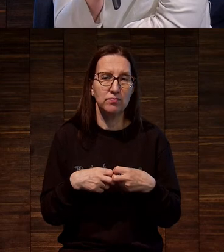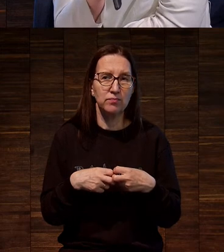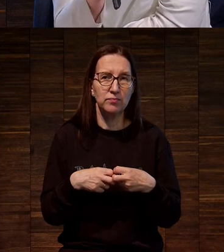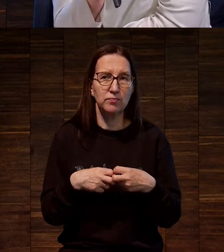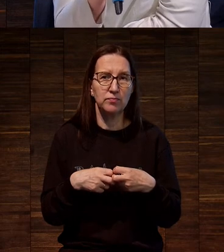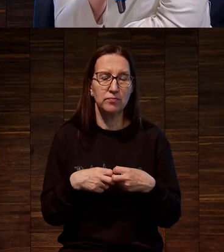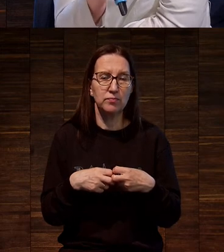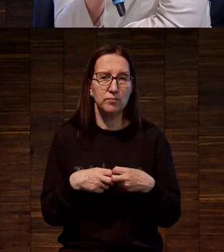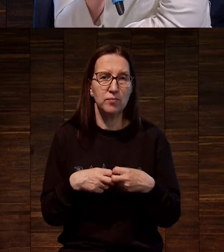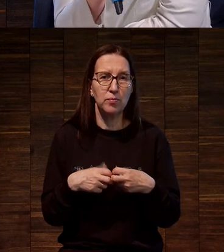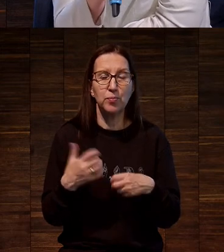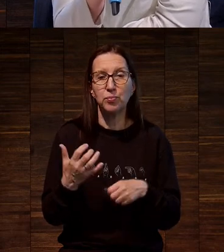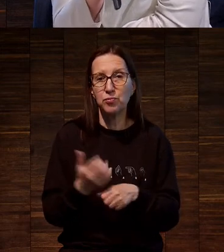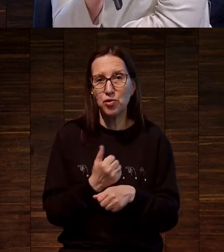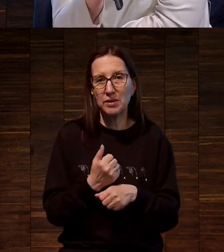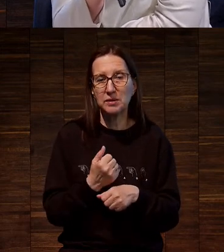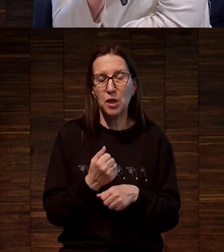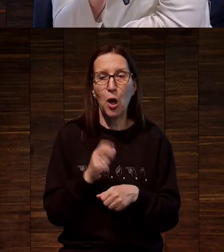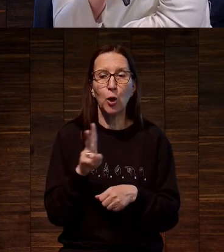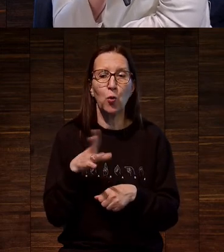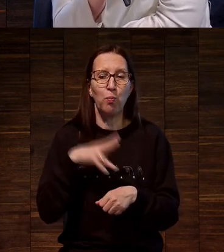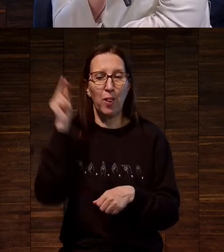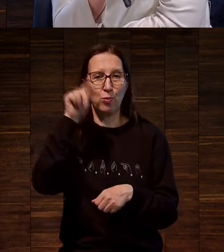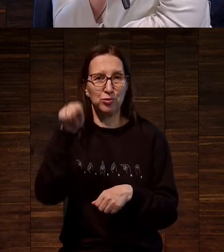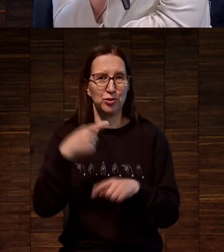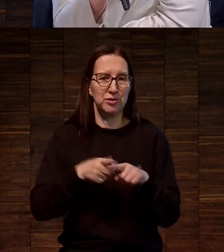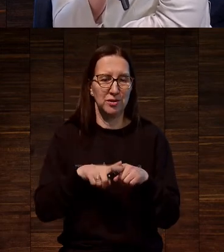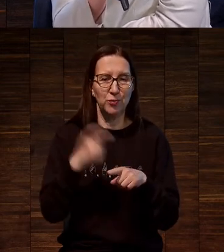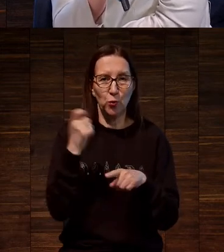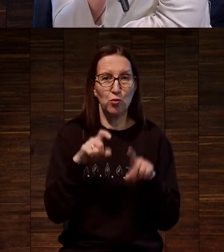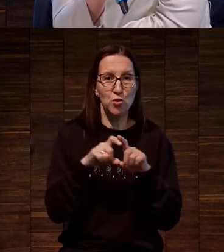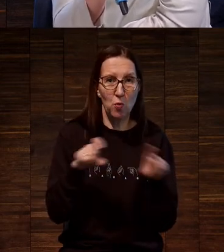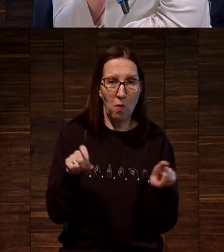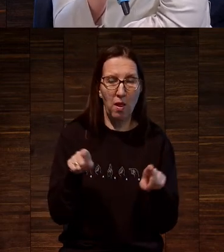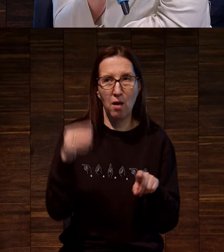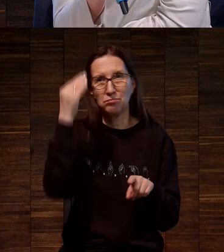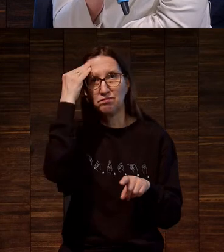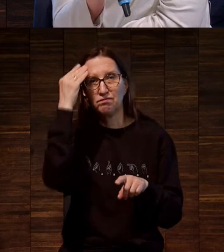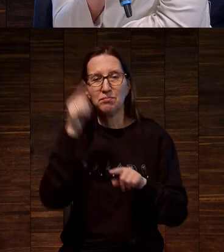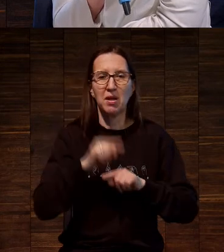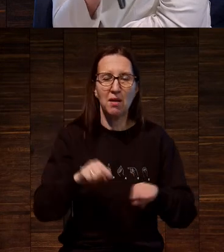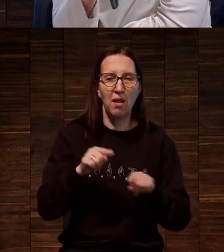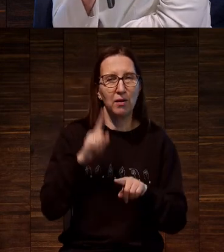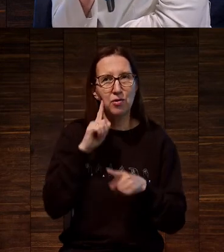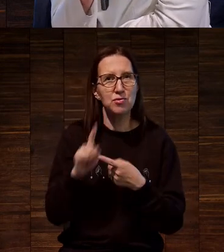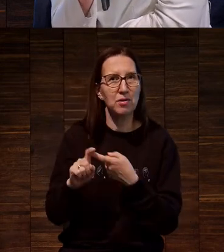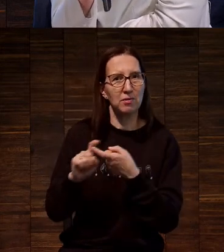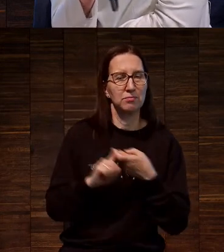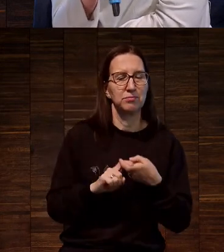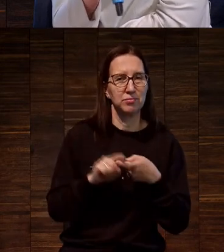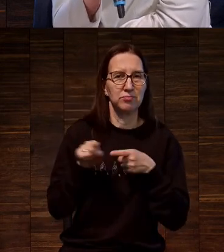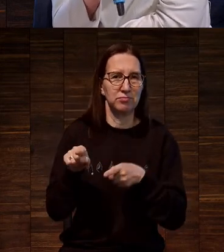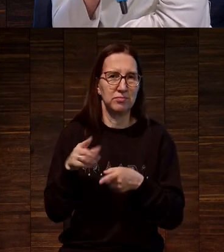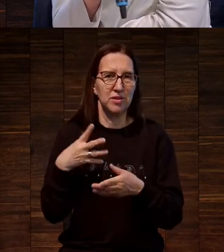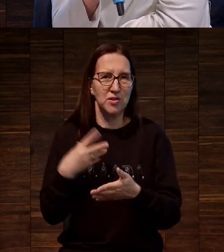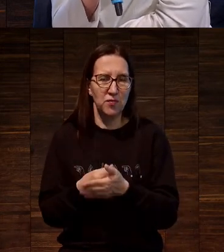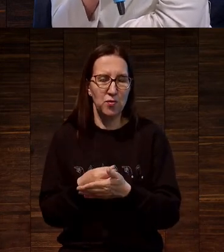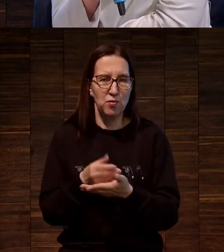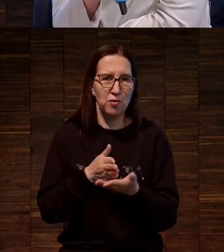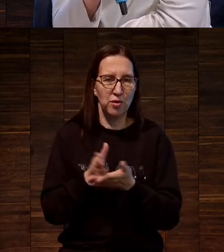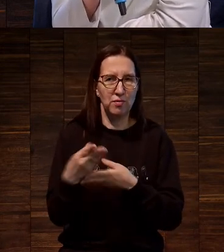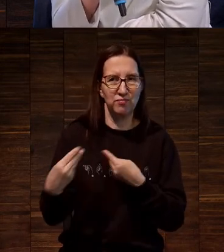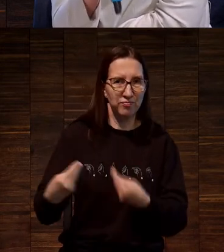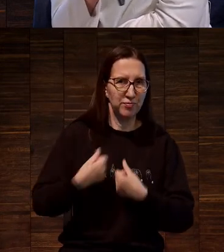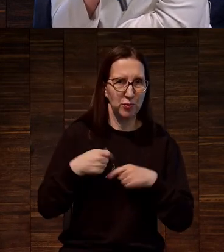что выходцы из той или иной школы часто идеологически окрашены оттенком той или